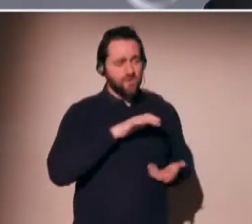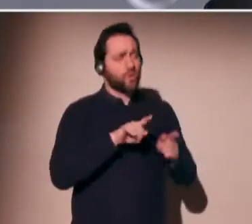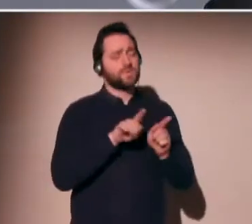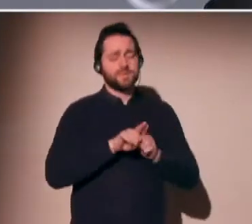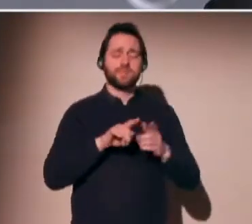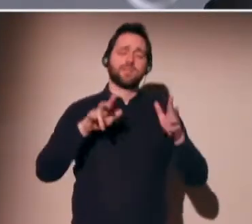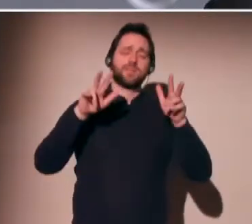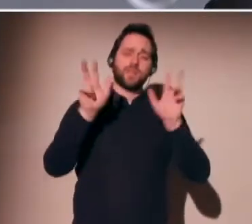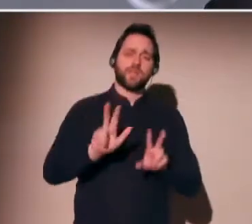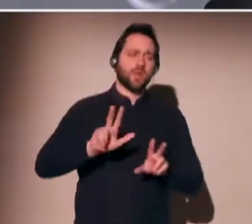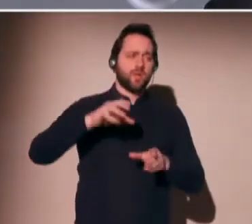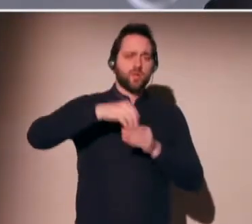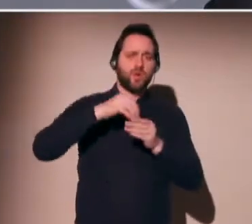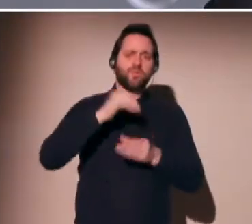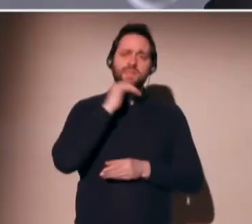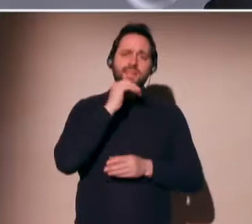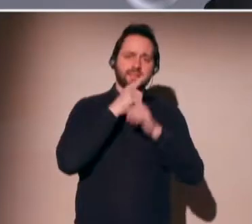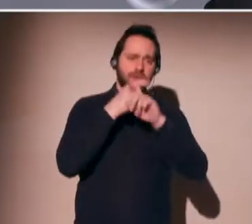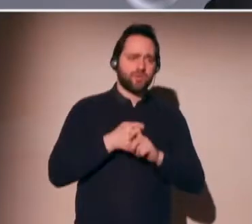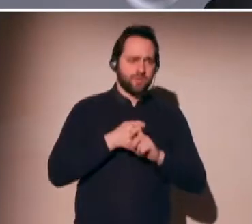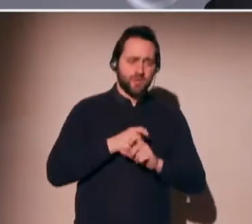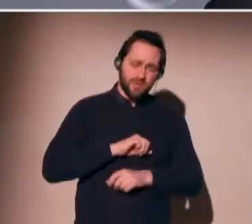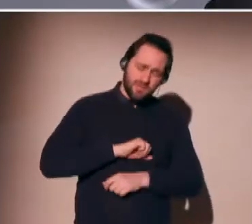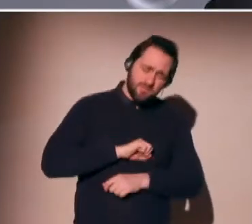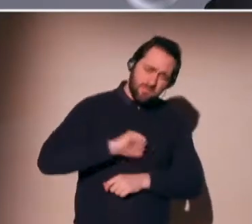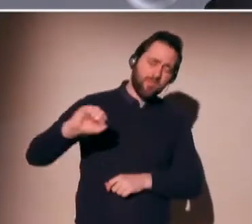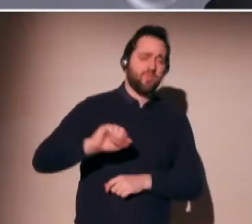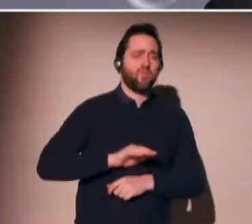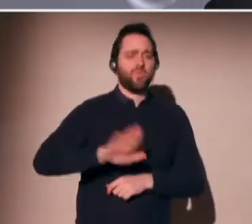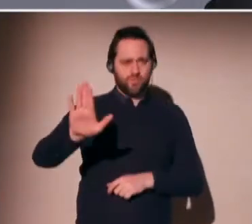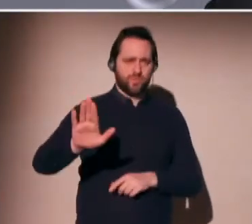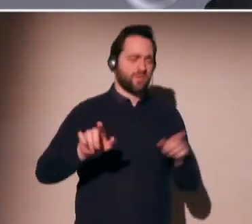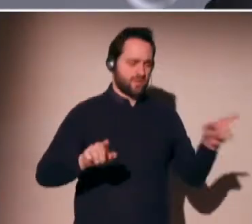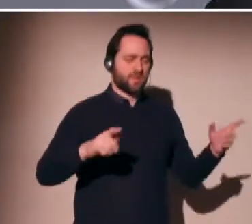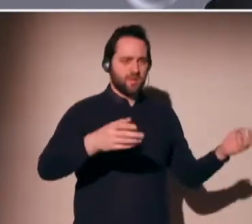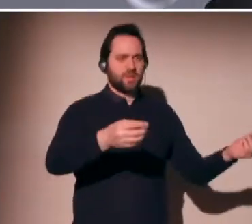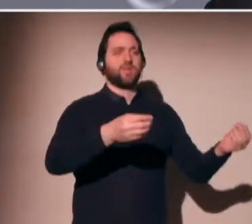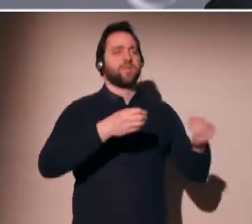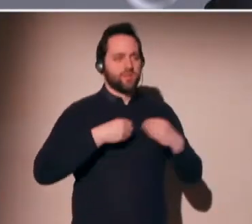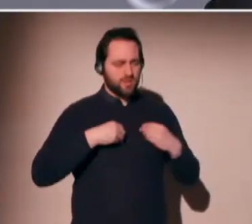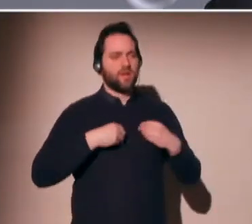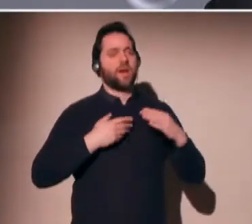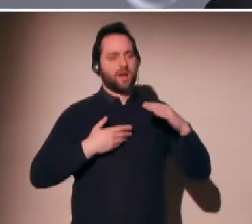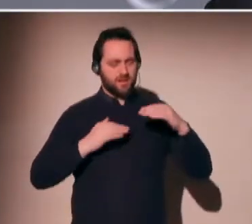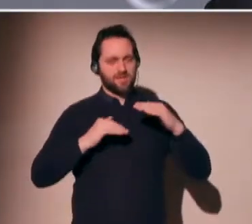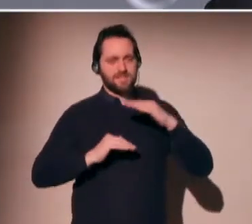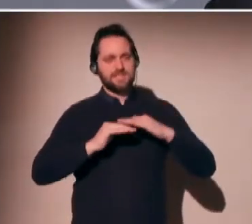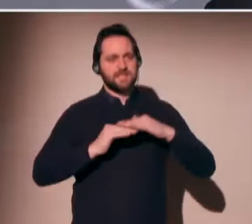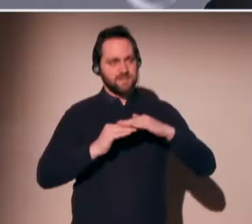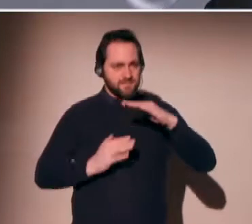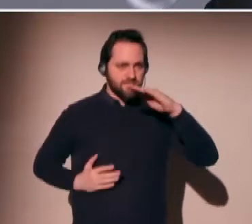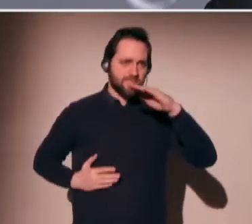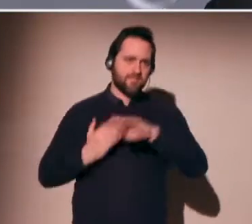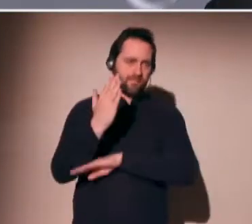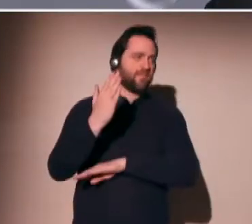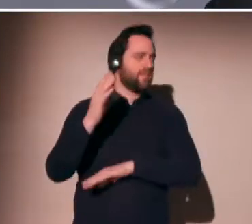ont effectivement permis de passer un seuil. Et le résultat est que ces algorithmes fonctionnent beaucoup mieux que ce